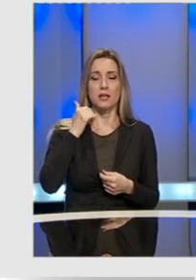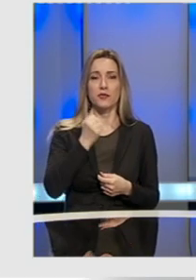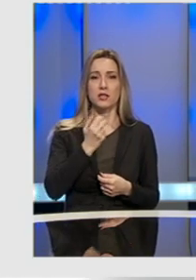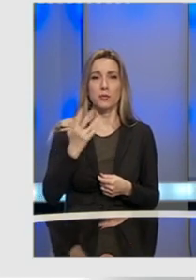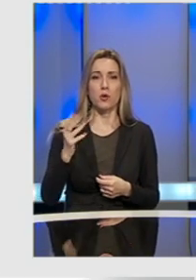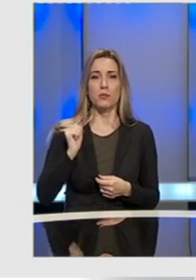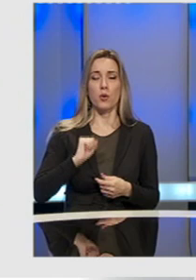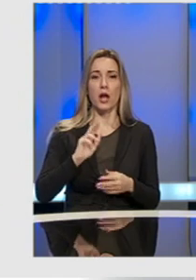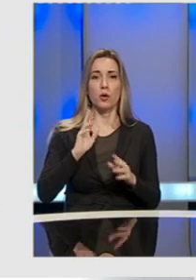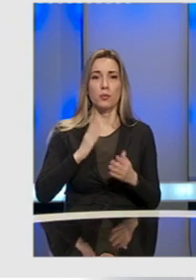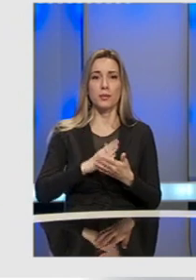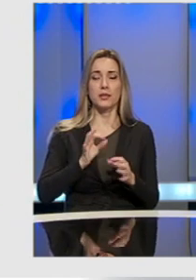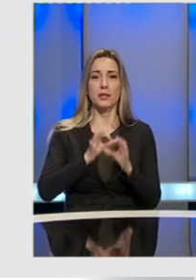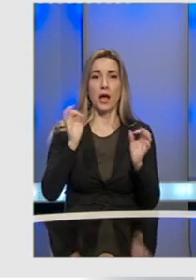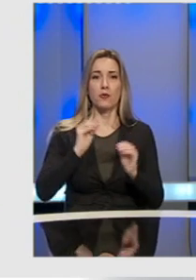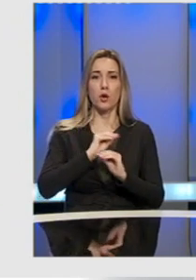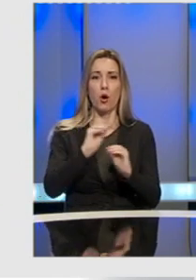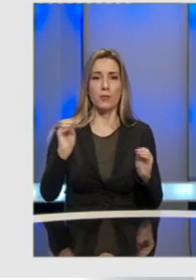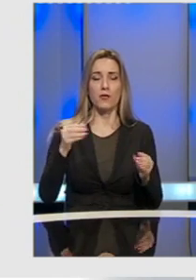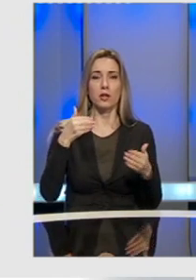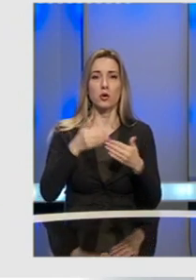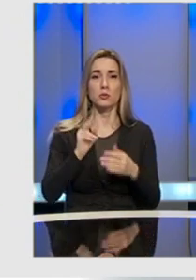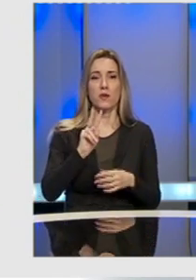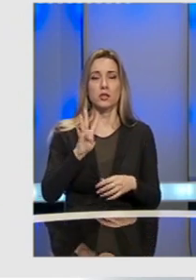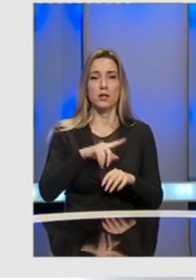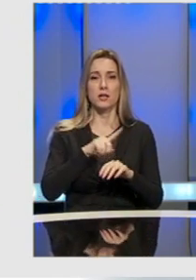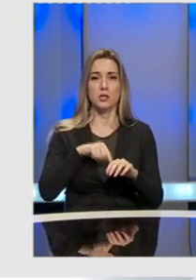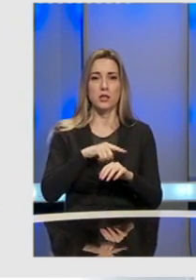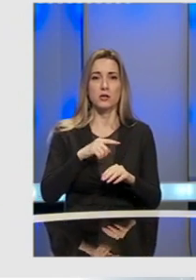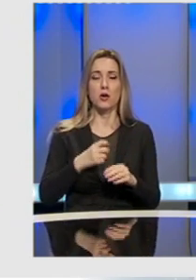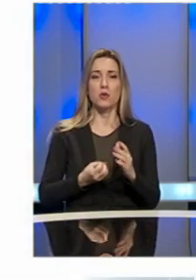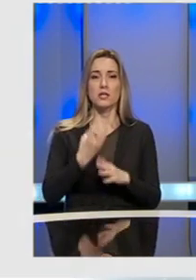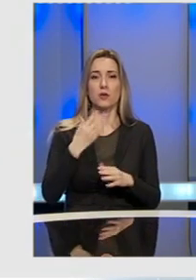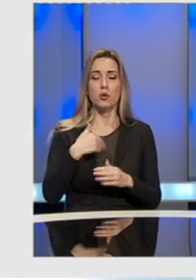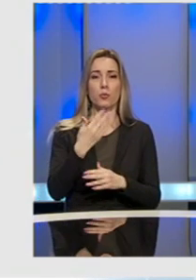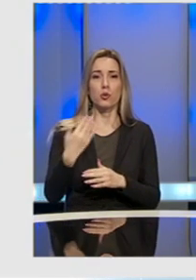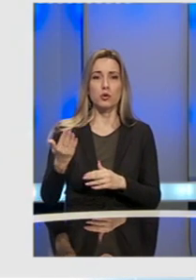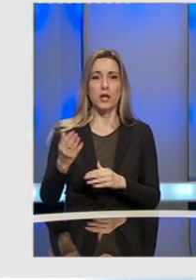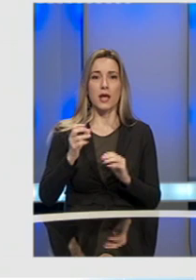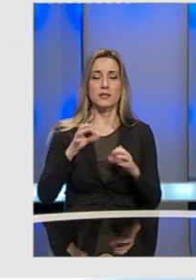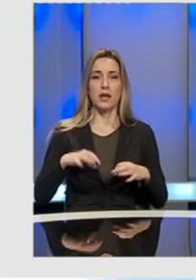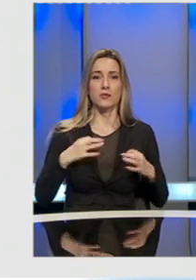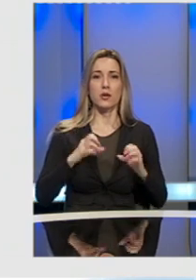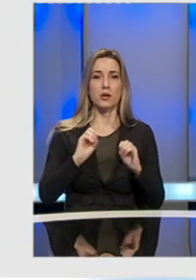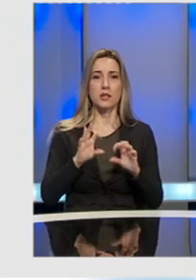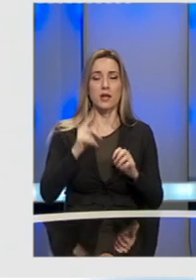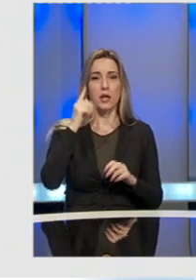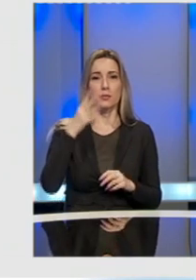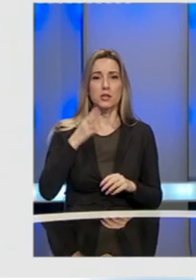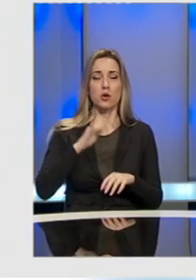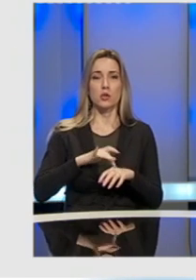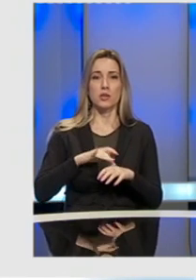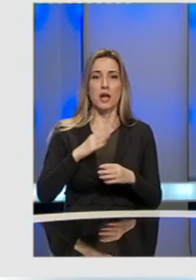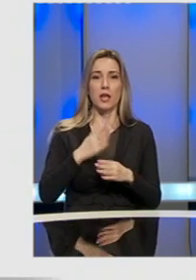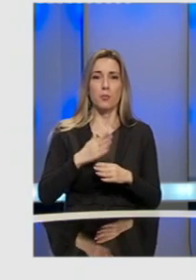brojevi moraju biti javno objavljeni i dostupni 24 časa u svrhu pružanja zdravstvenog savjetovanja i psihosocijalne